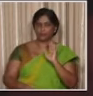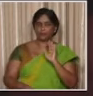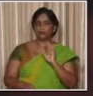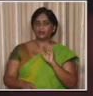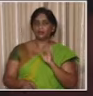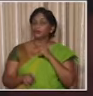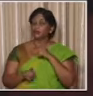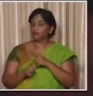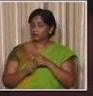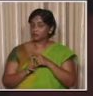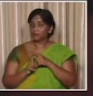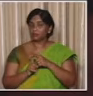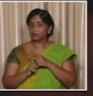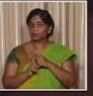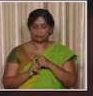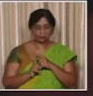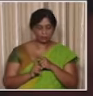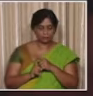ඒ